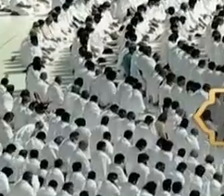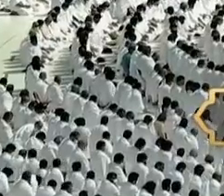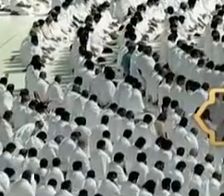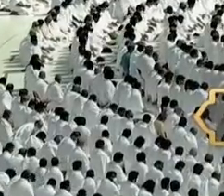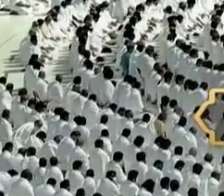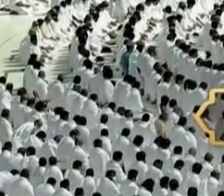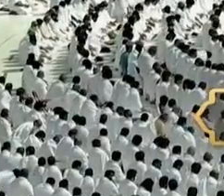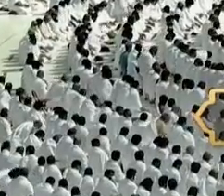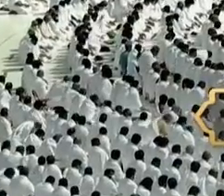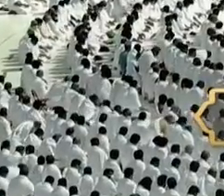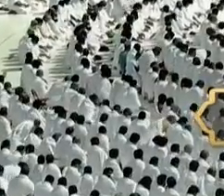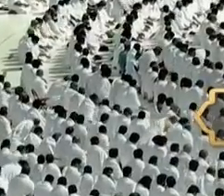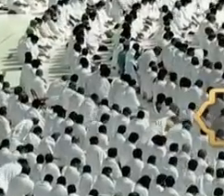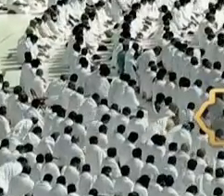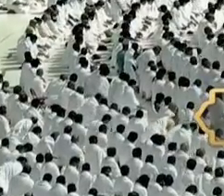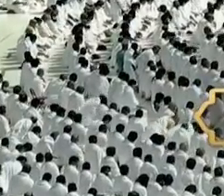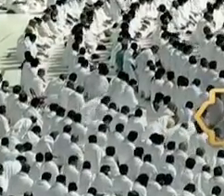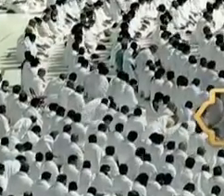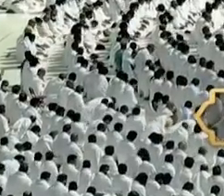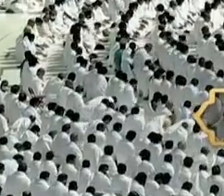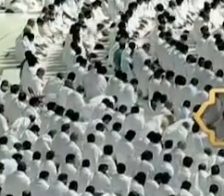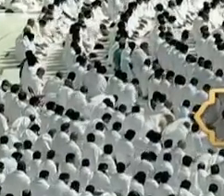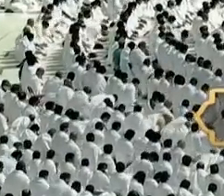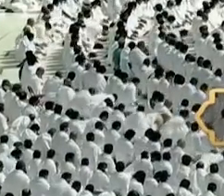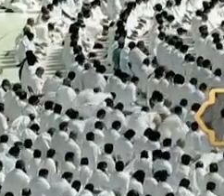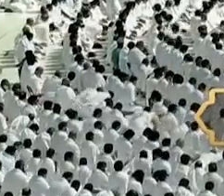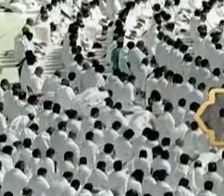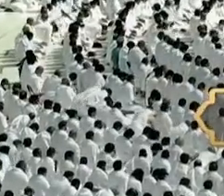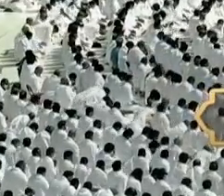السلام عليكم ورحمة